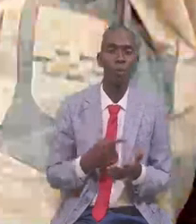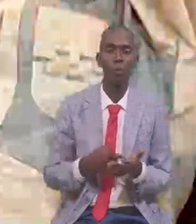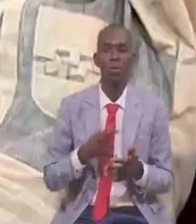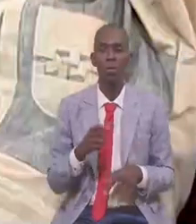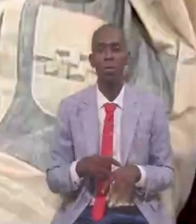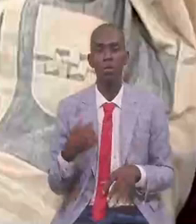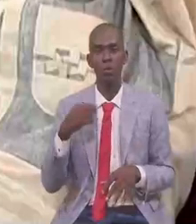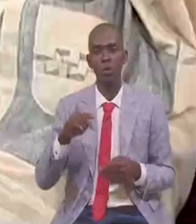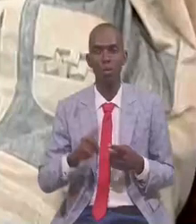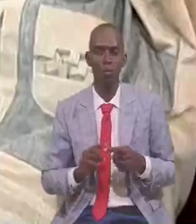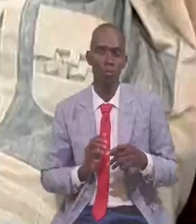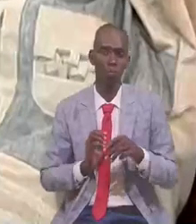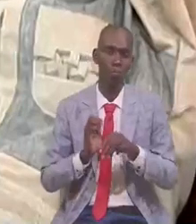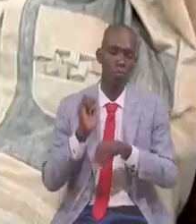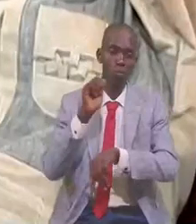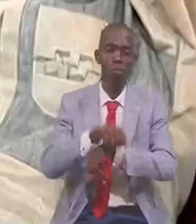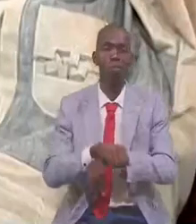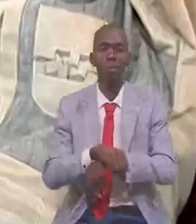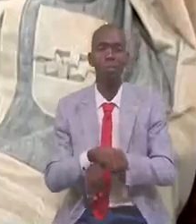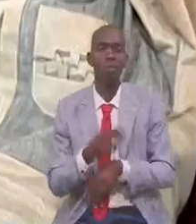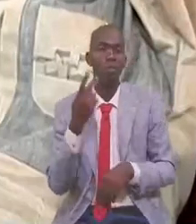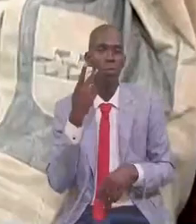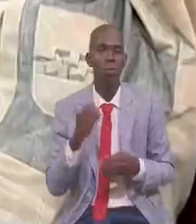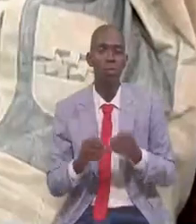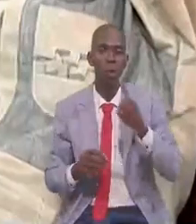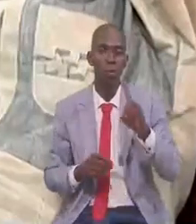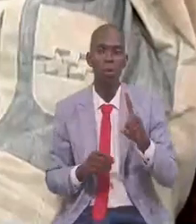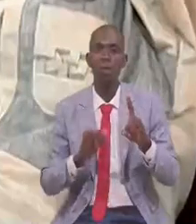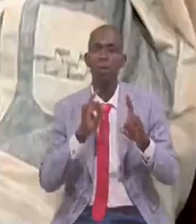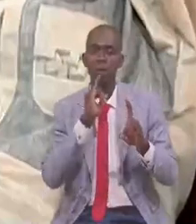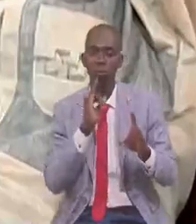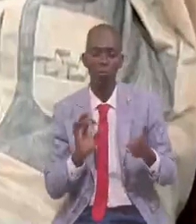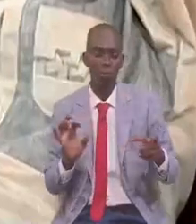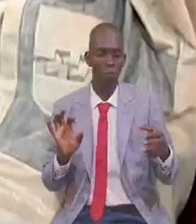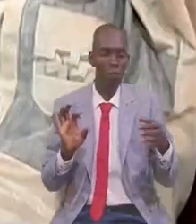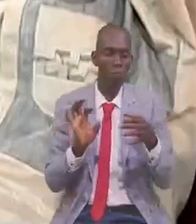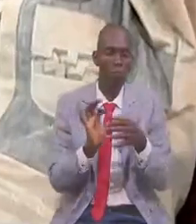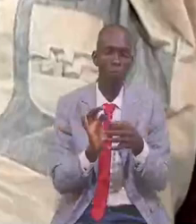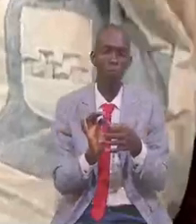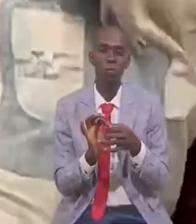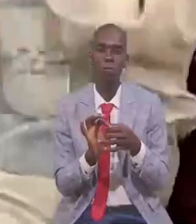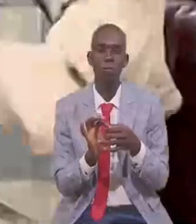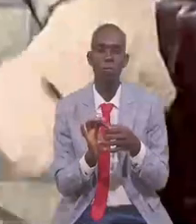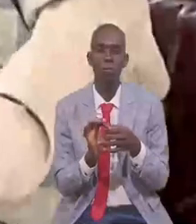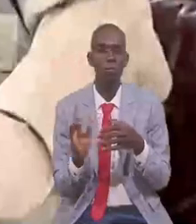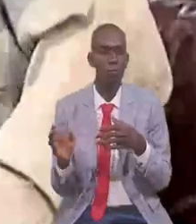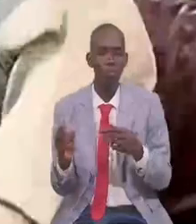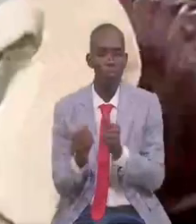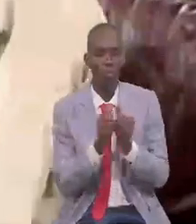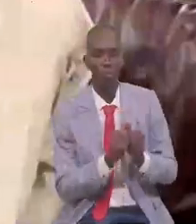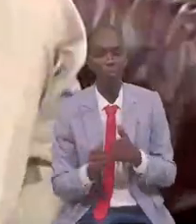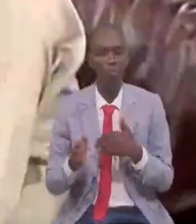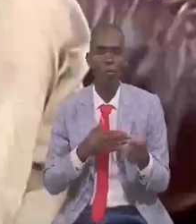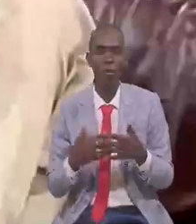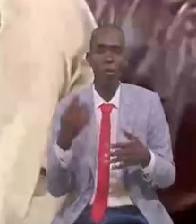Premier élément maintenant, lier ensemble, quel que soit le coût. En 2